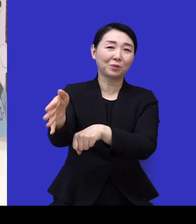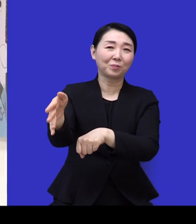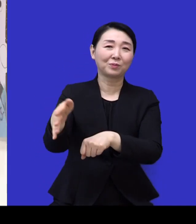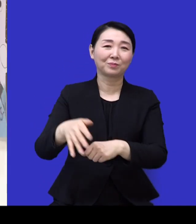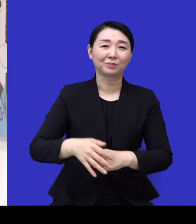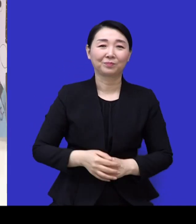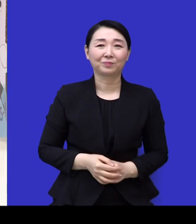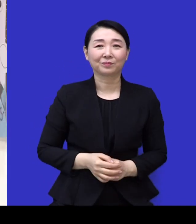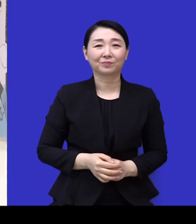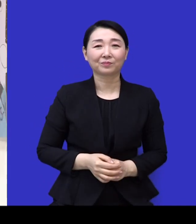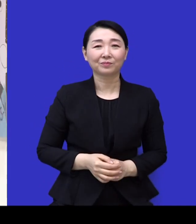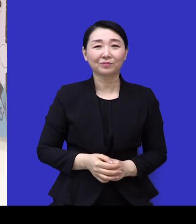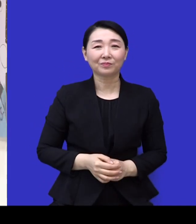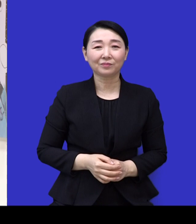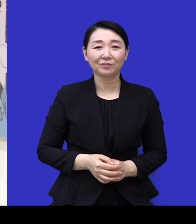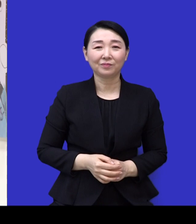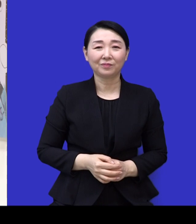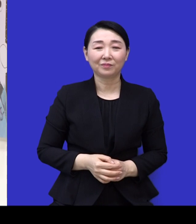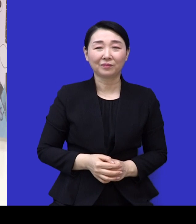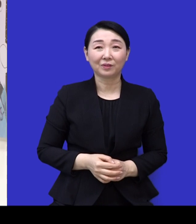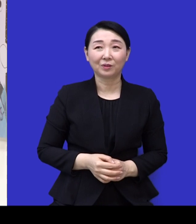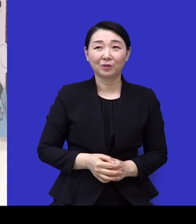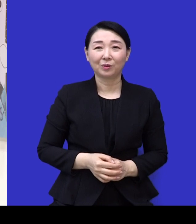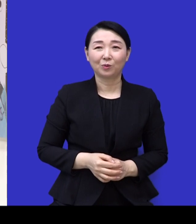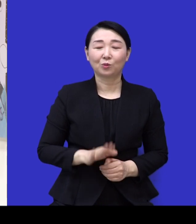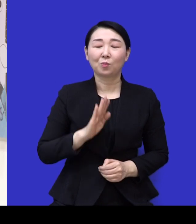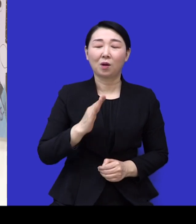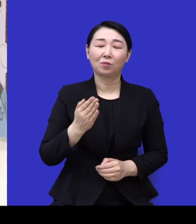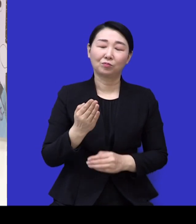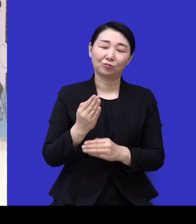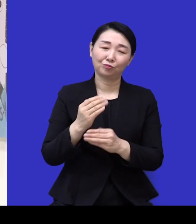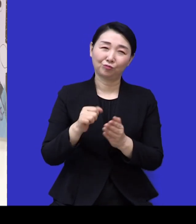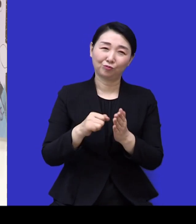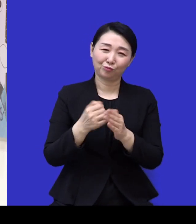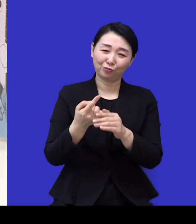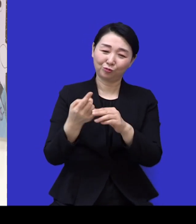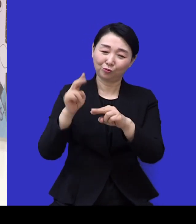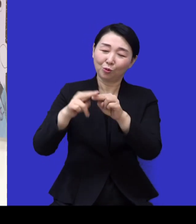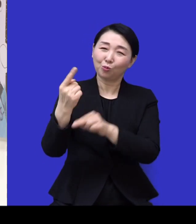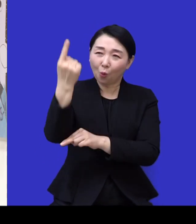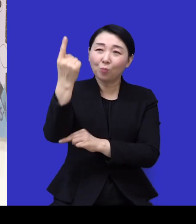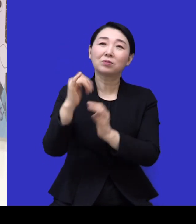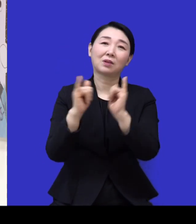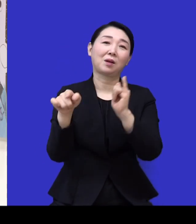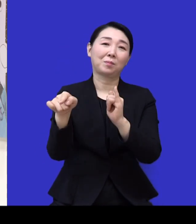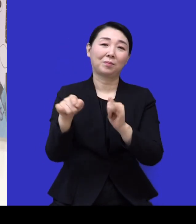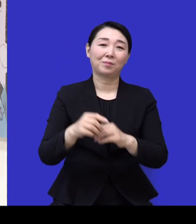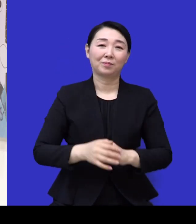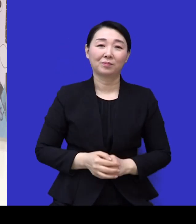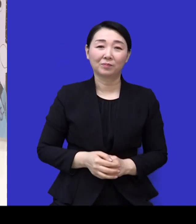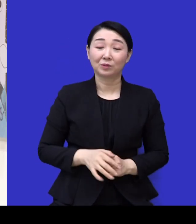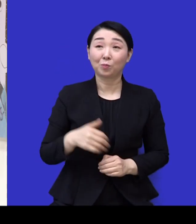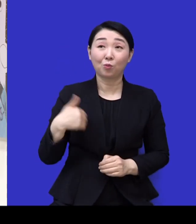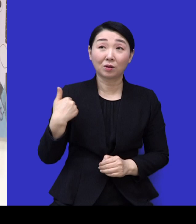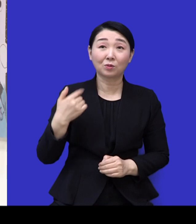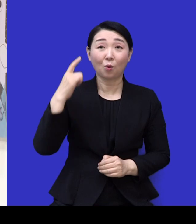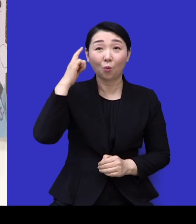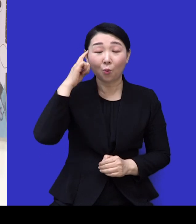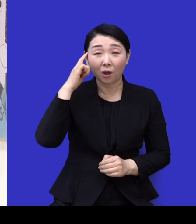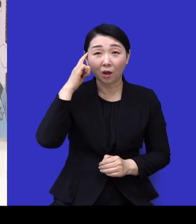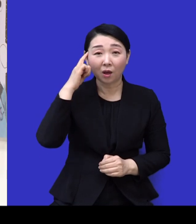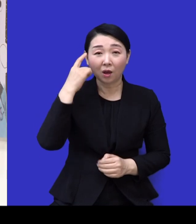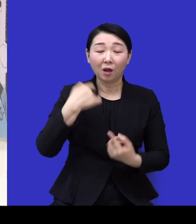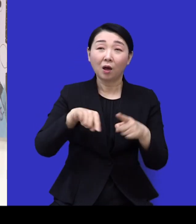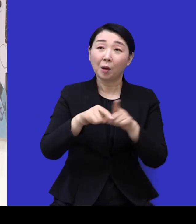이렇게 귀한 일들 하시는 분들이더라고요. 네네. 근데 잘 몰랐어요. 근데 한 번도 네가 차 마시자 뭐